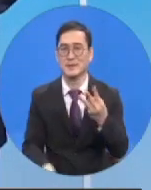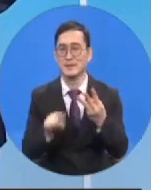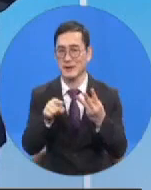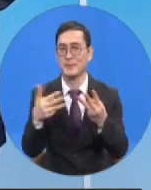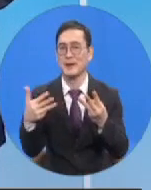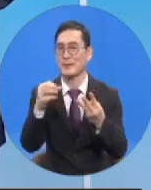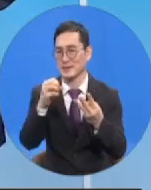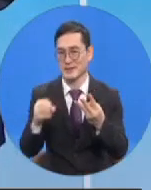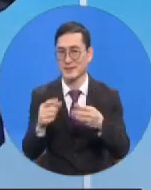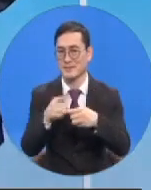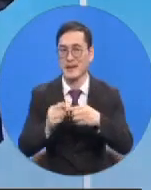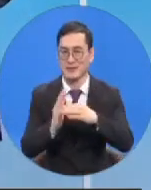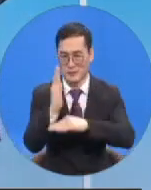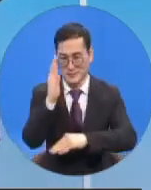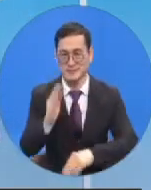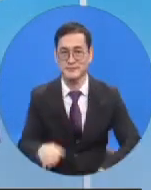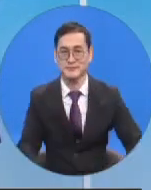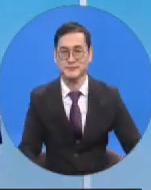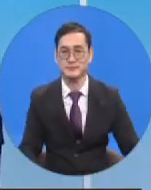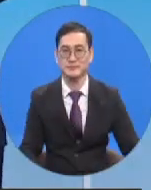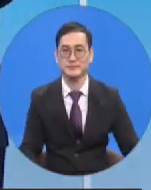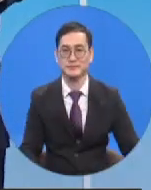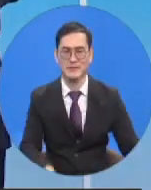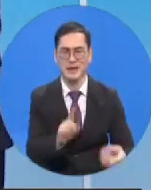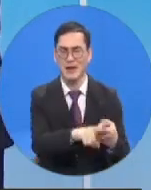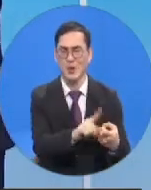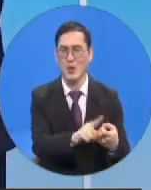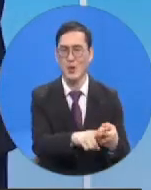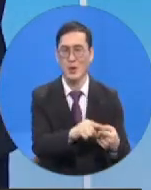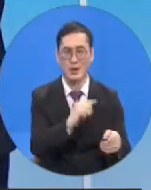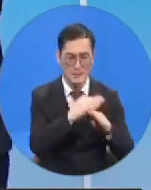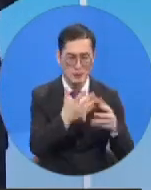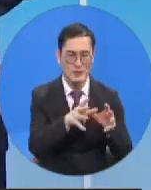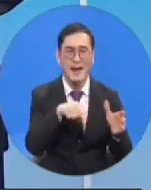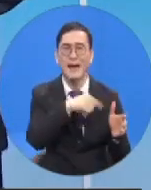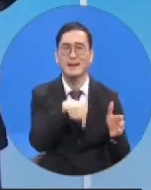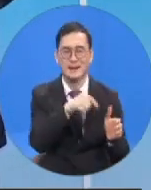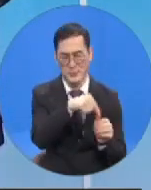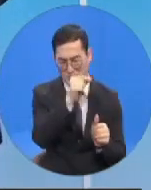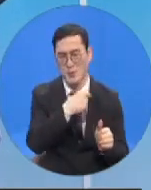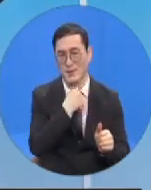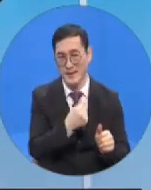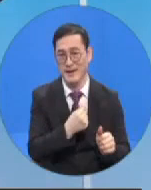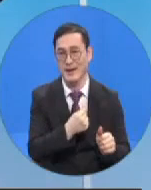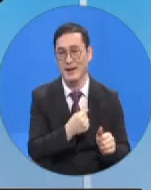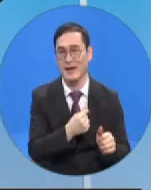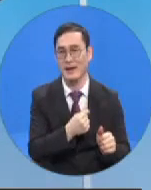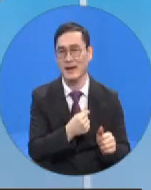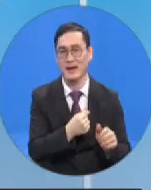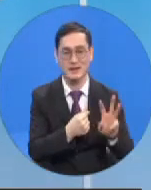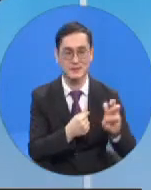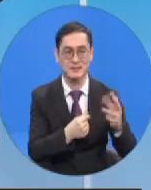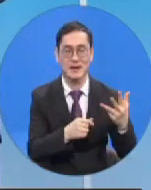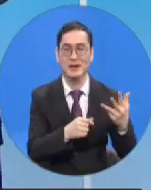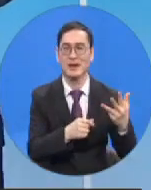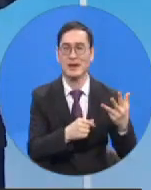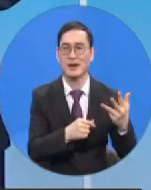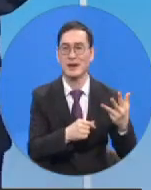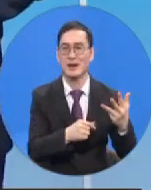53.8%로 절반이 넘었습니다. 그리고 정권 유지를 위해서 여당 후보가 당선되는 것이 좋다라는 의견은